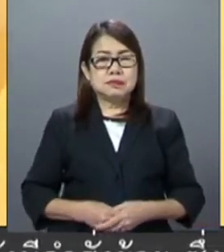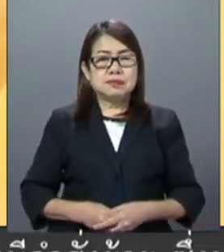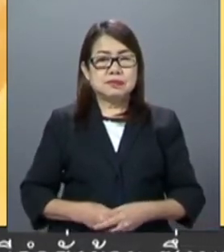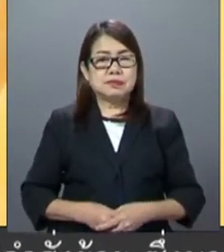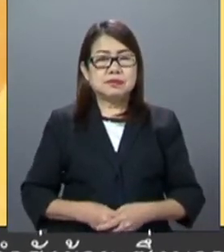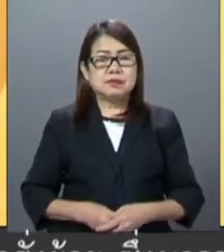เวลา